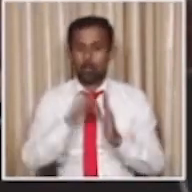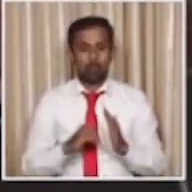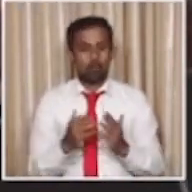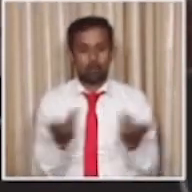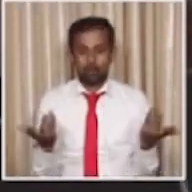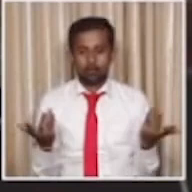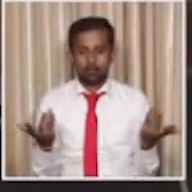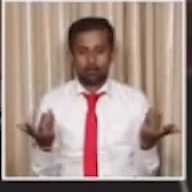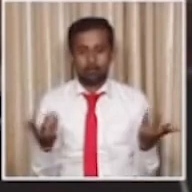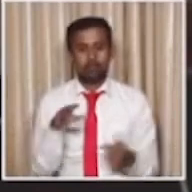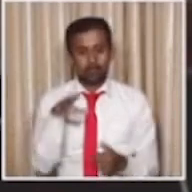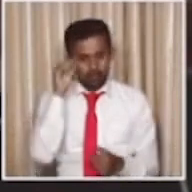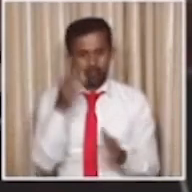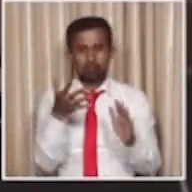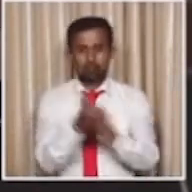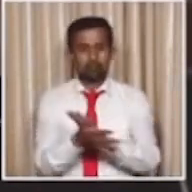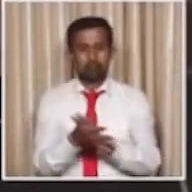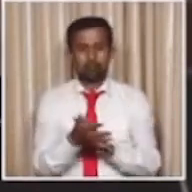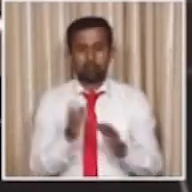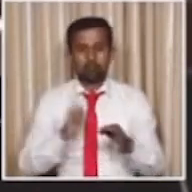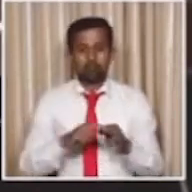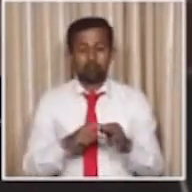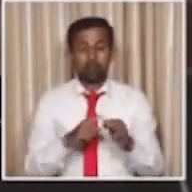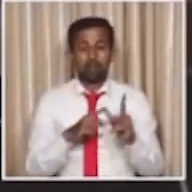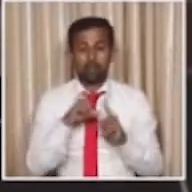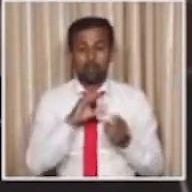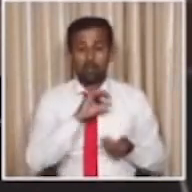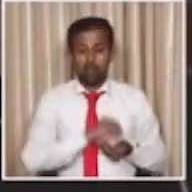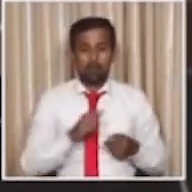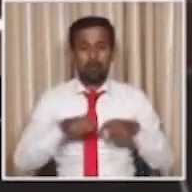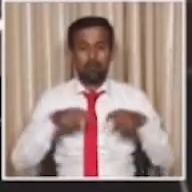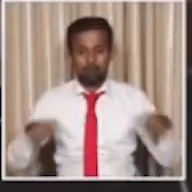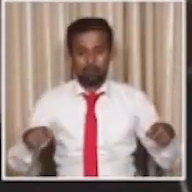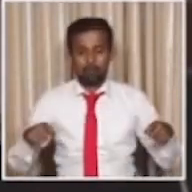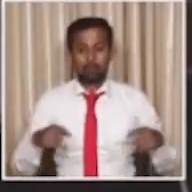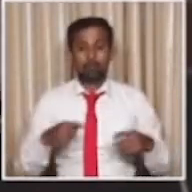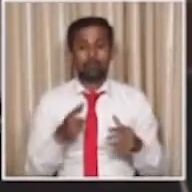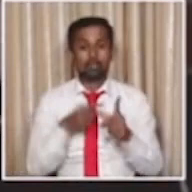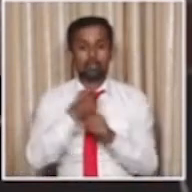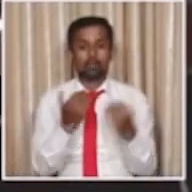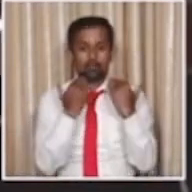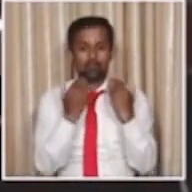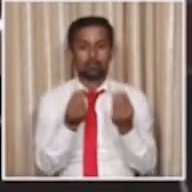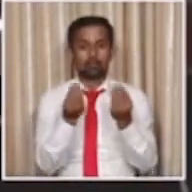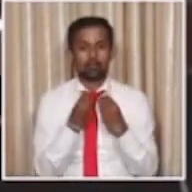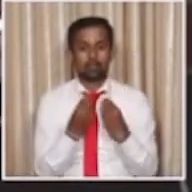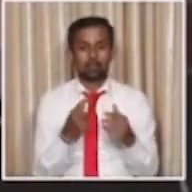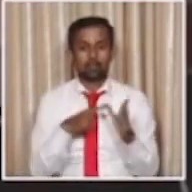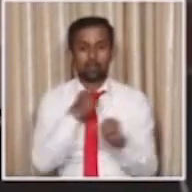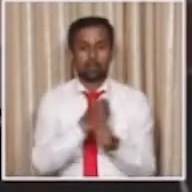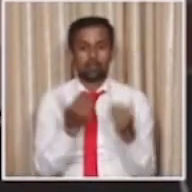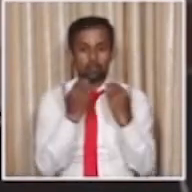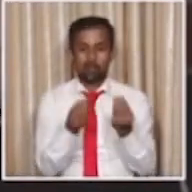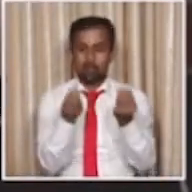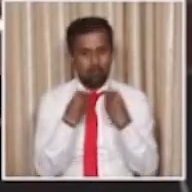ඕන කෙනෙකුට තේරෙනවා. එතුමාට වරදින්නේ නැති එක ප්‍රශ්නයක් නේ. ඩිපොසිට් එක කියලා කිව්වේ වියදම, දෙවෙනි එක නීතිපති උපදෙස් ගන්න කියලා. ඉතින් ඒ නීතිපති උපදෙස්